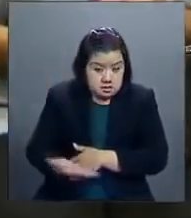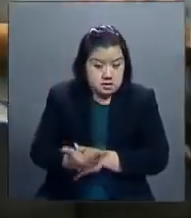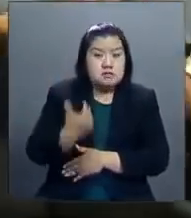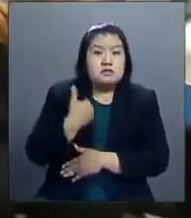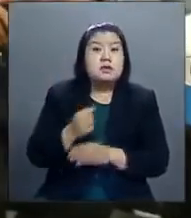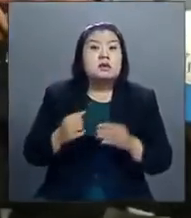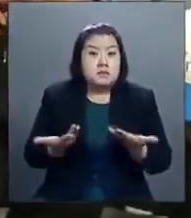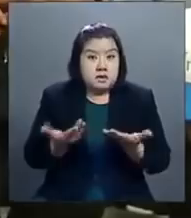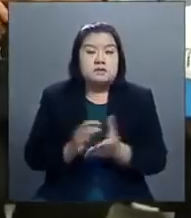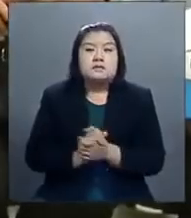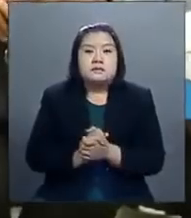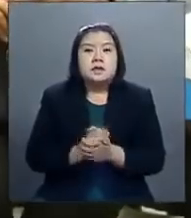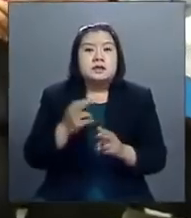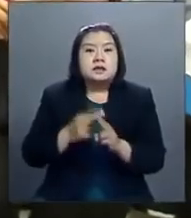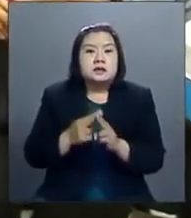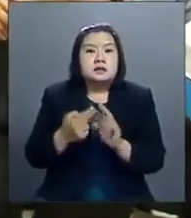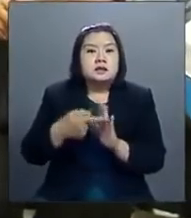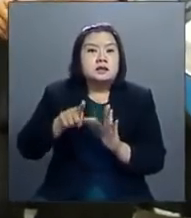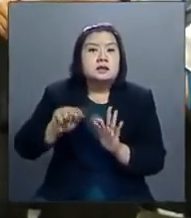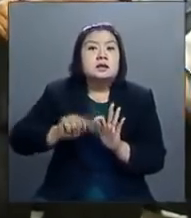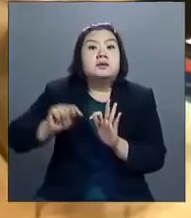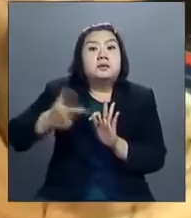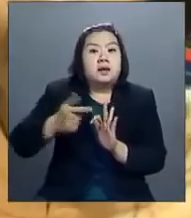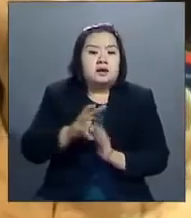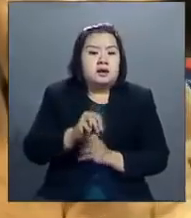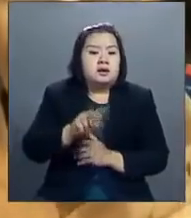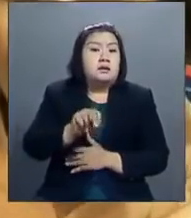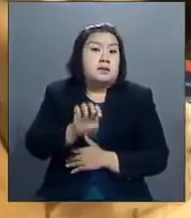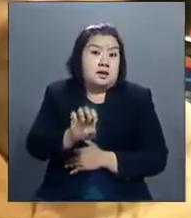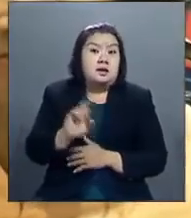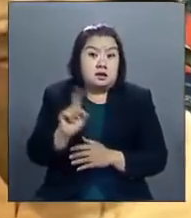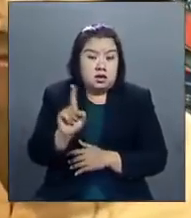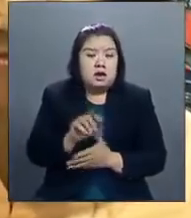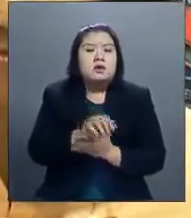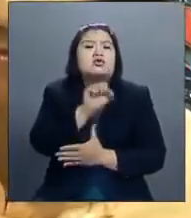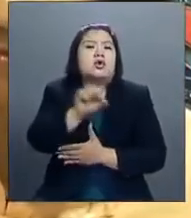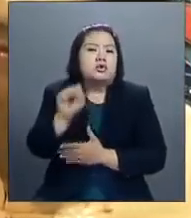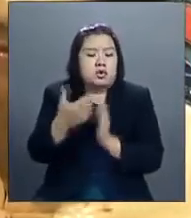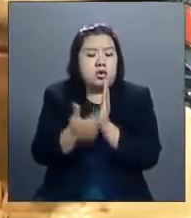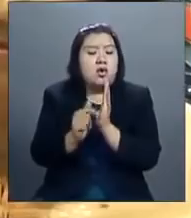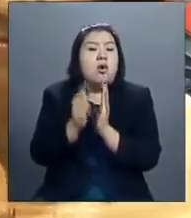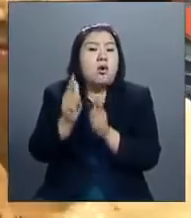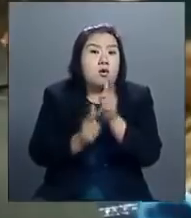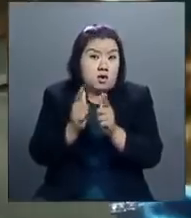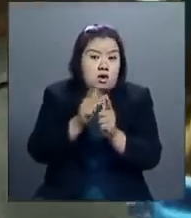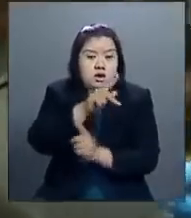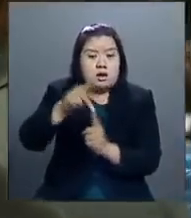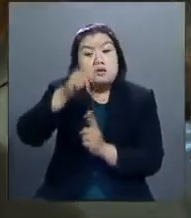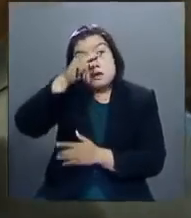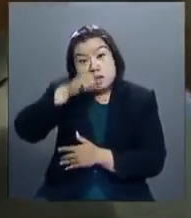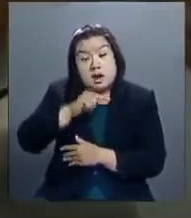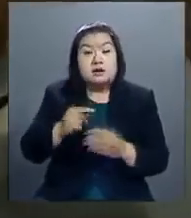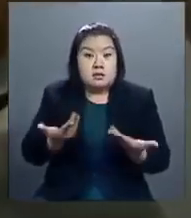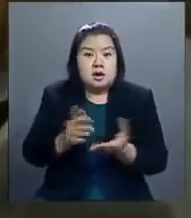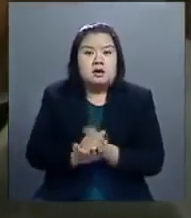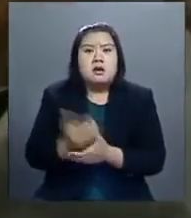นั่นก็คือนางเปล่งมณีเร่งสมบูรณ์สุขอดีตส.ส.เลยพรรคเพื่อไทยที่มีกระแสข่าวก่อนหน้านี้นะคะว่าจะ